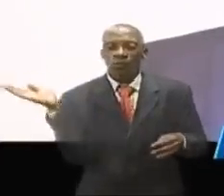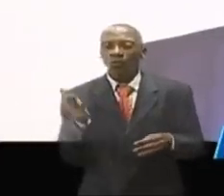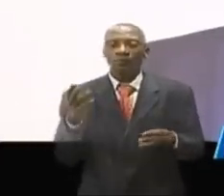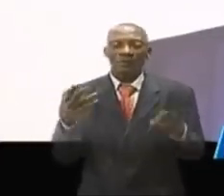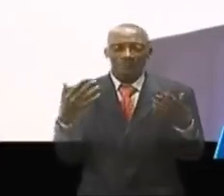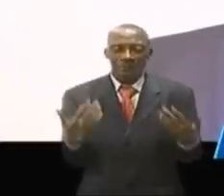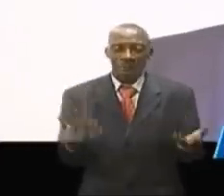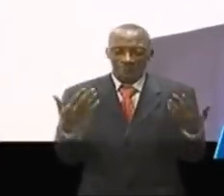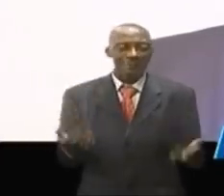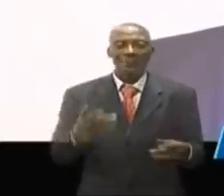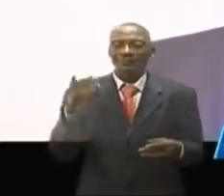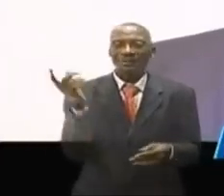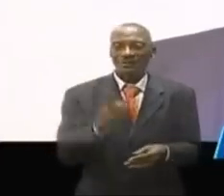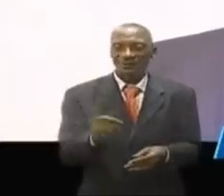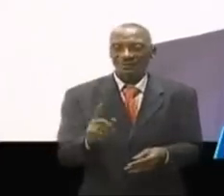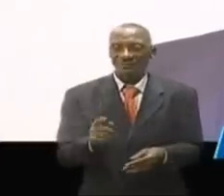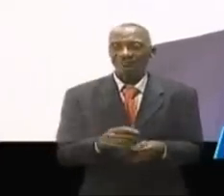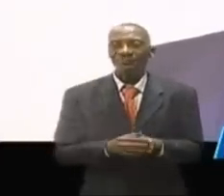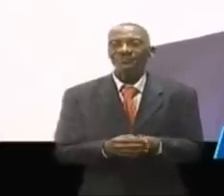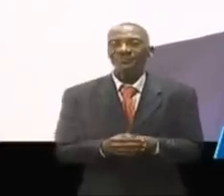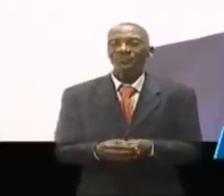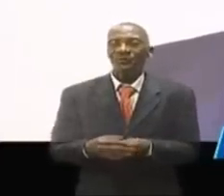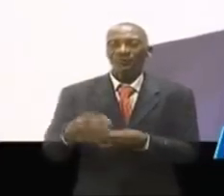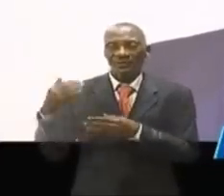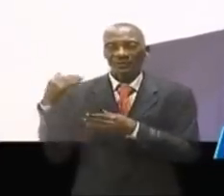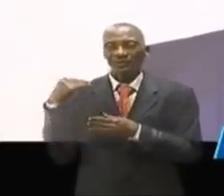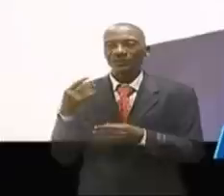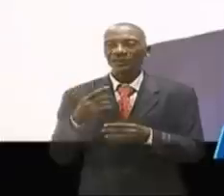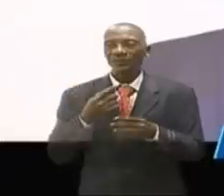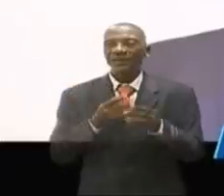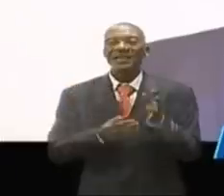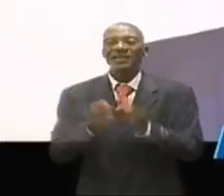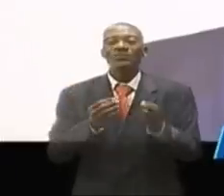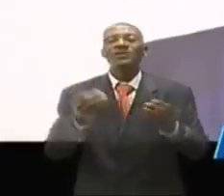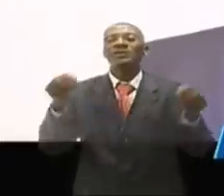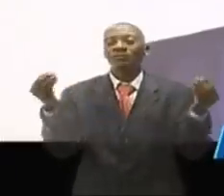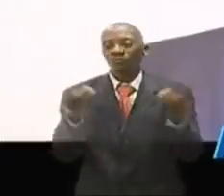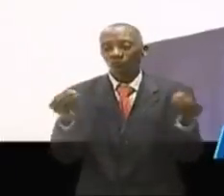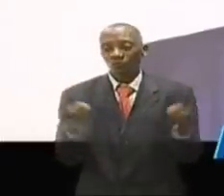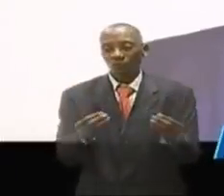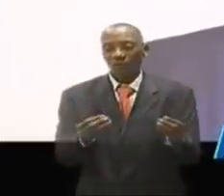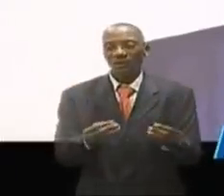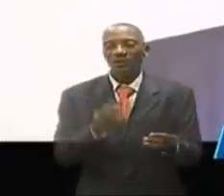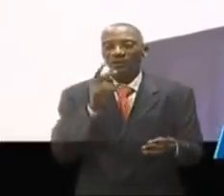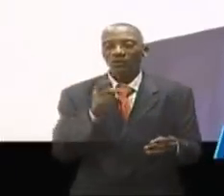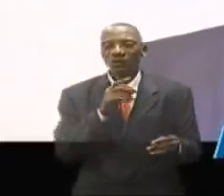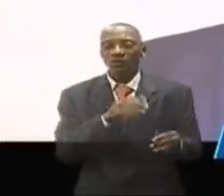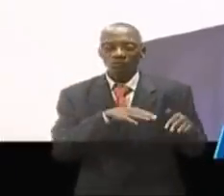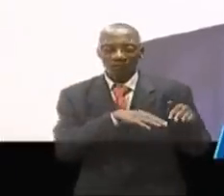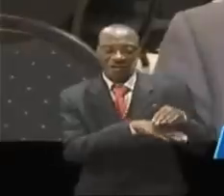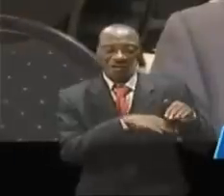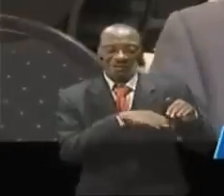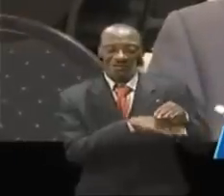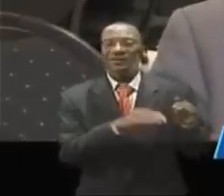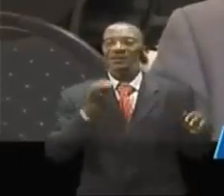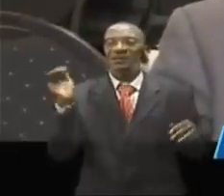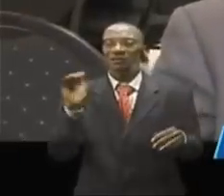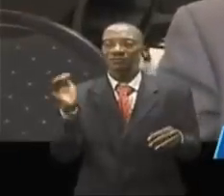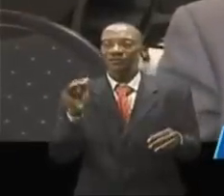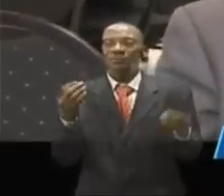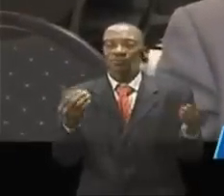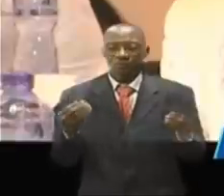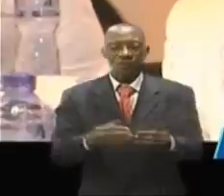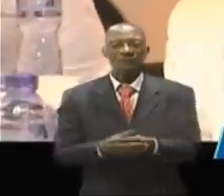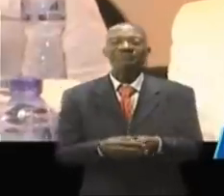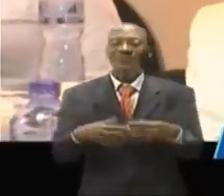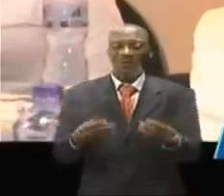la forêt et maintenir l'équilibre que Dieu a établi entre les différents les différentes créatures. Plusieurs